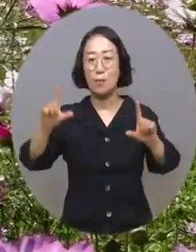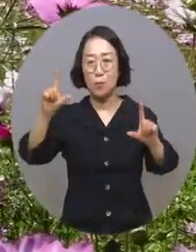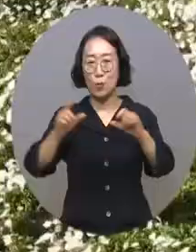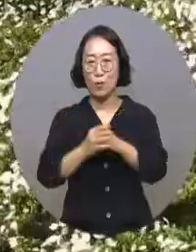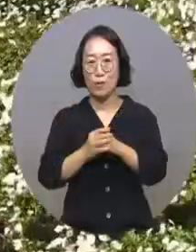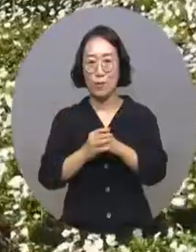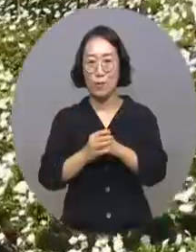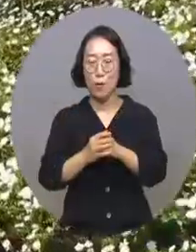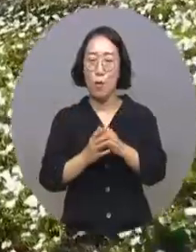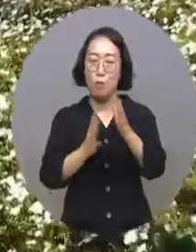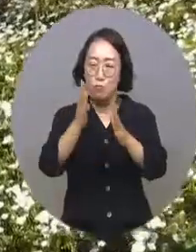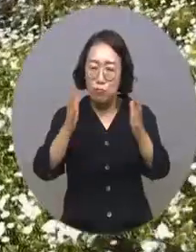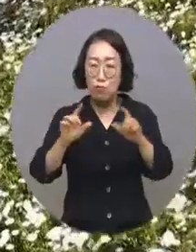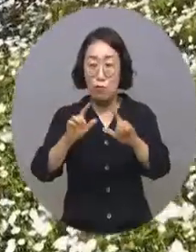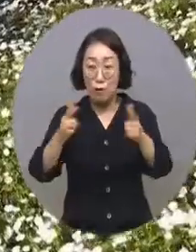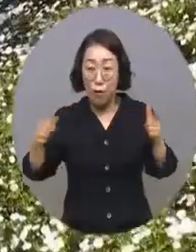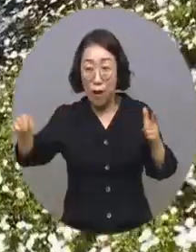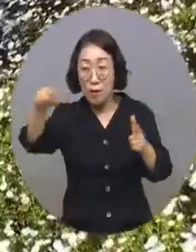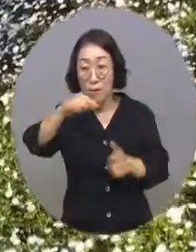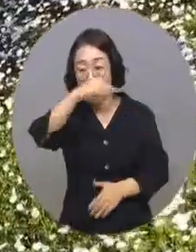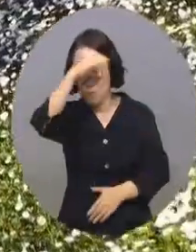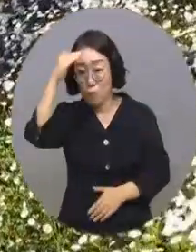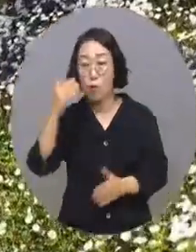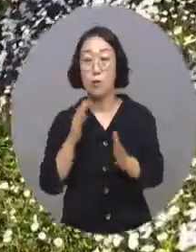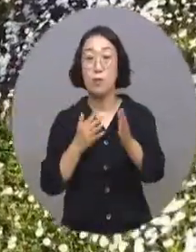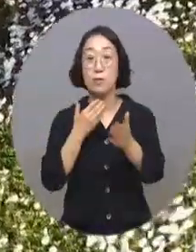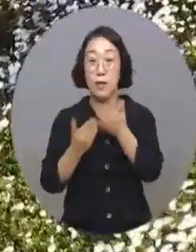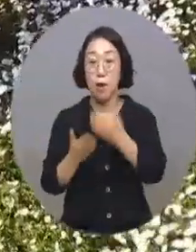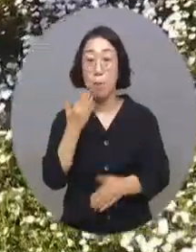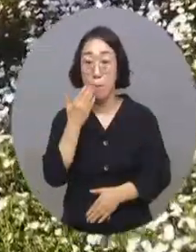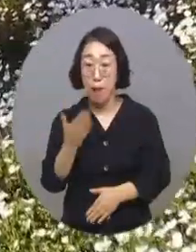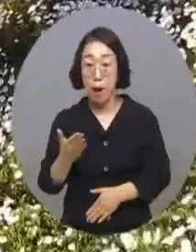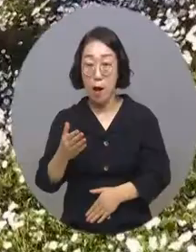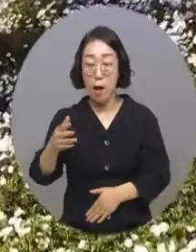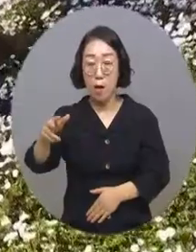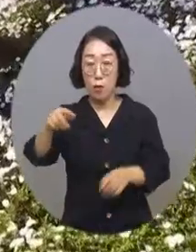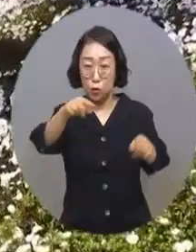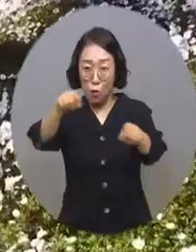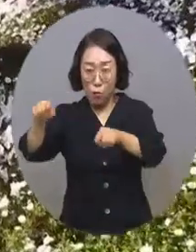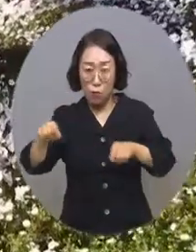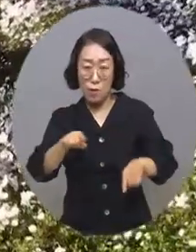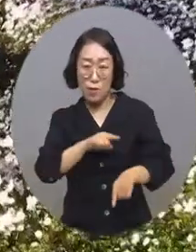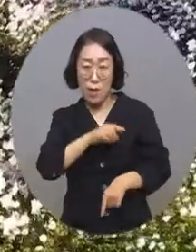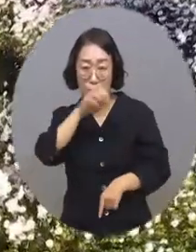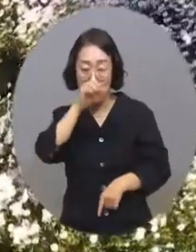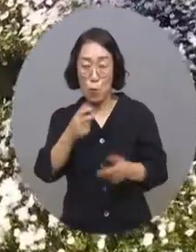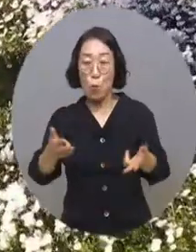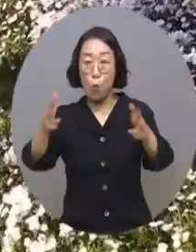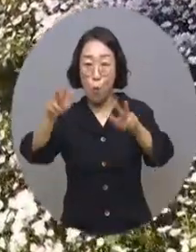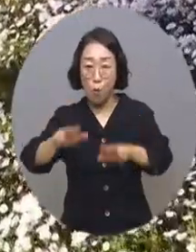자원으로 다양한 체험과 볼거리 등을 육성해 전국에서 가장 으뜸가는